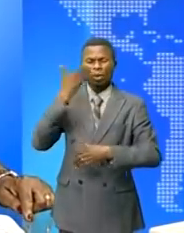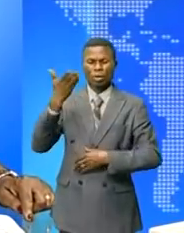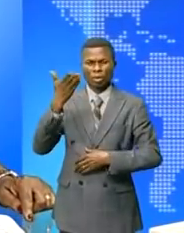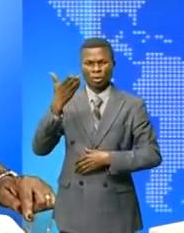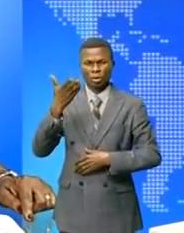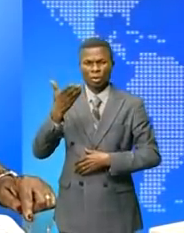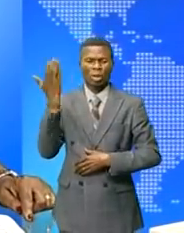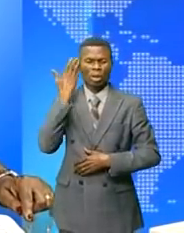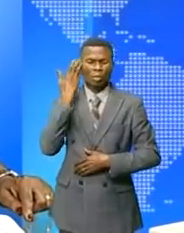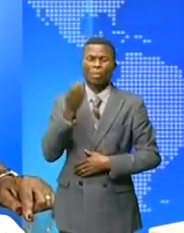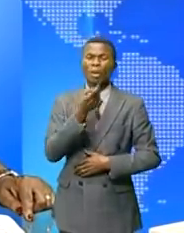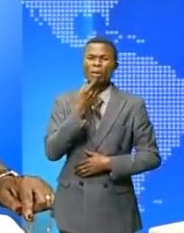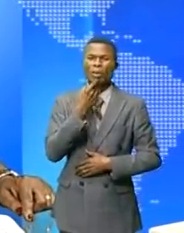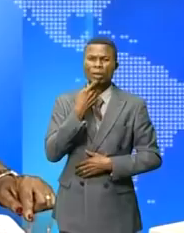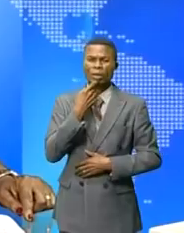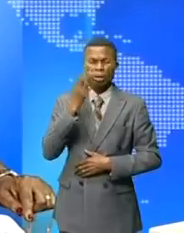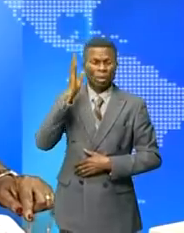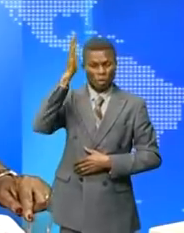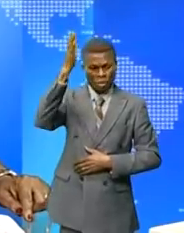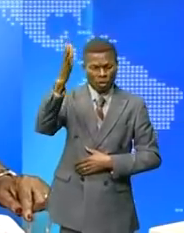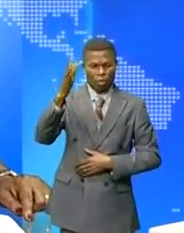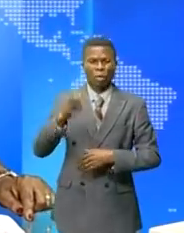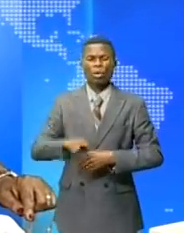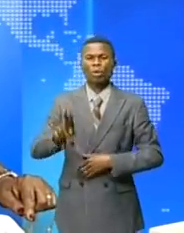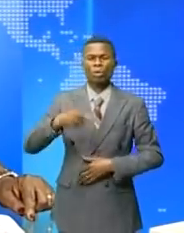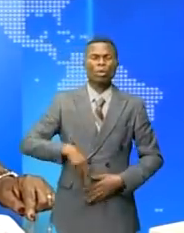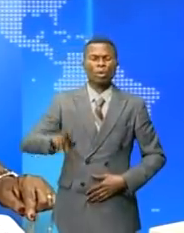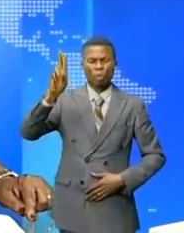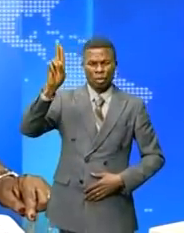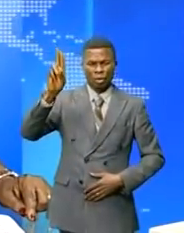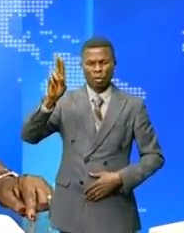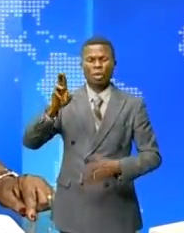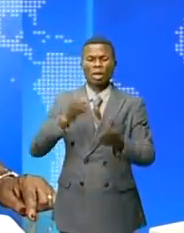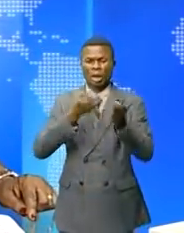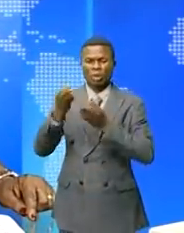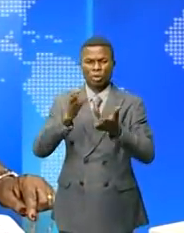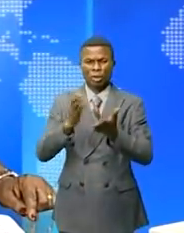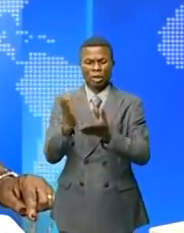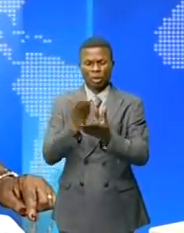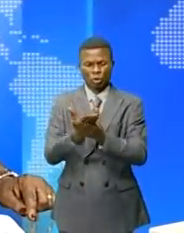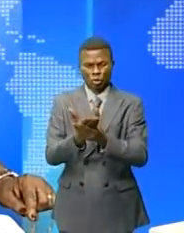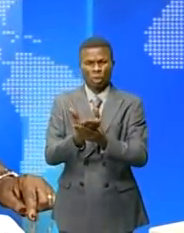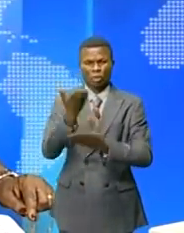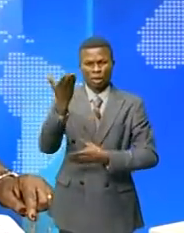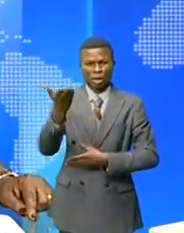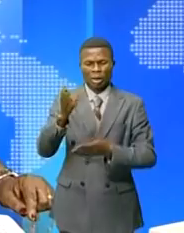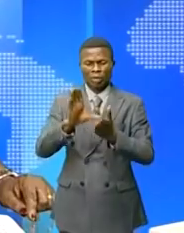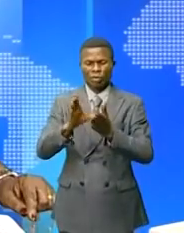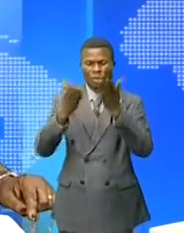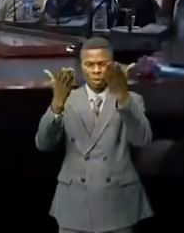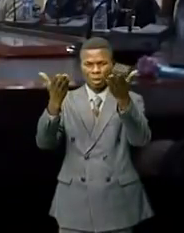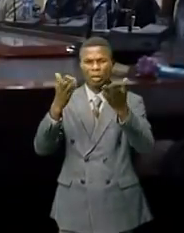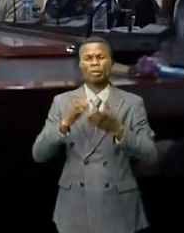repères historiques perspectives d'avenir de l'udps épaisses sont repris dans cet ouvrage publié un reportage de nos concerts